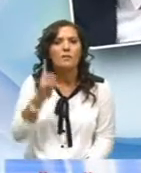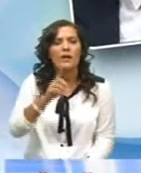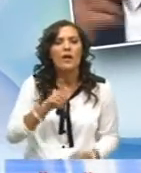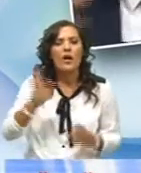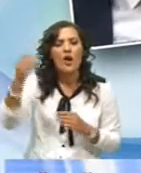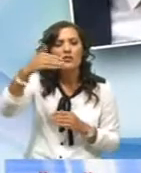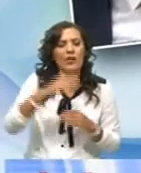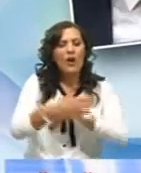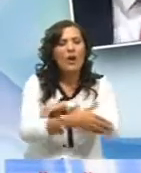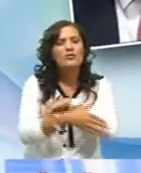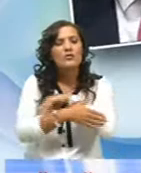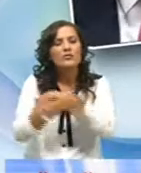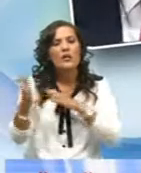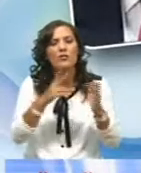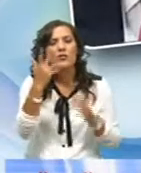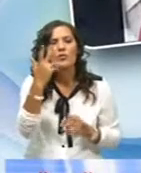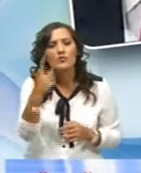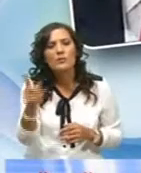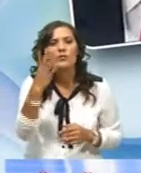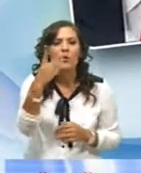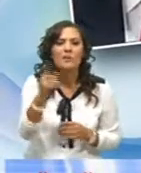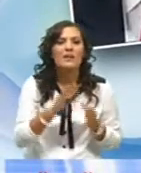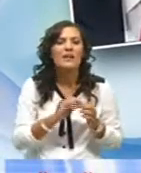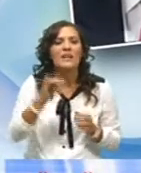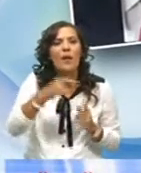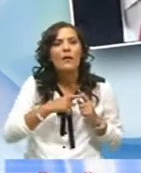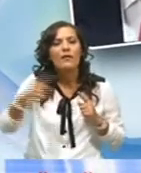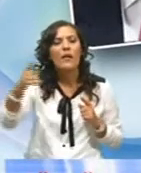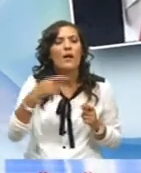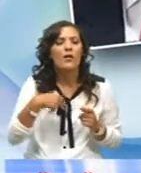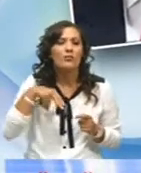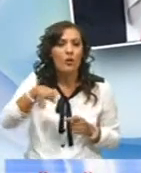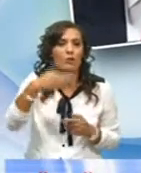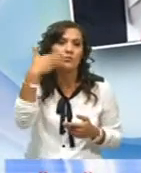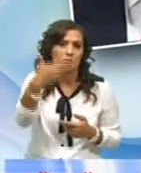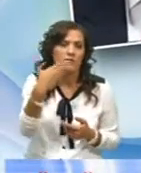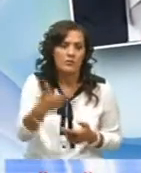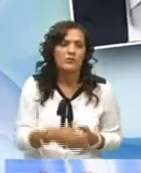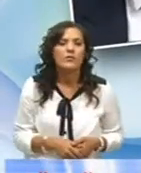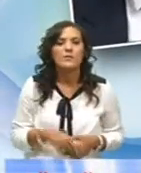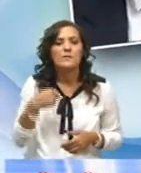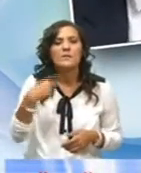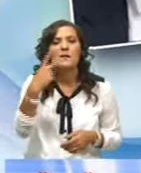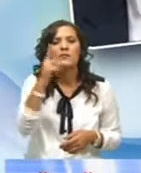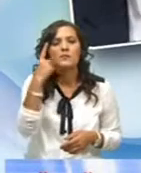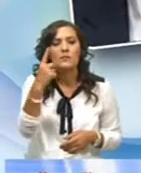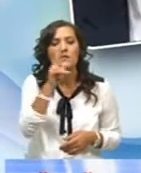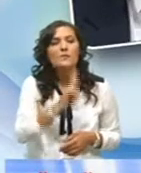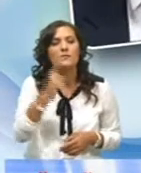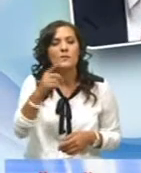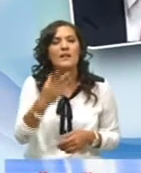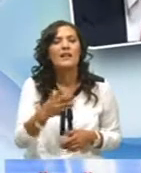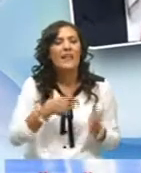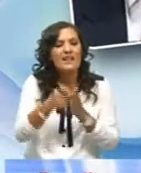köşelerin arası 3000-4000 kilometrelik misafirlerden Siz ediyoruz bizim 200 bin ton lastiği